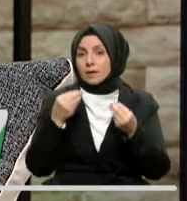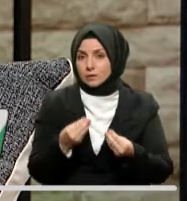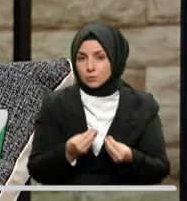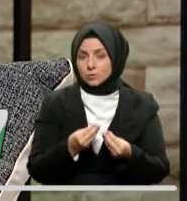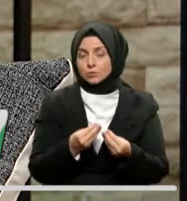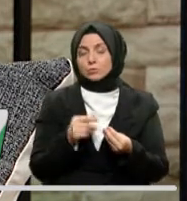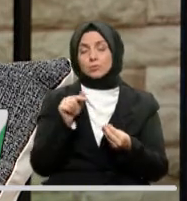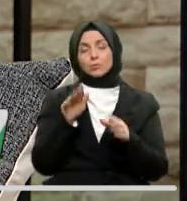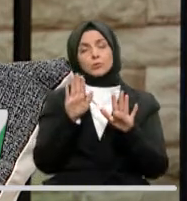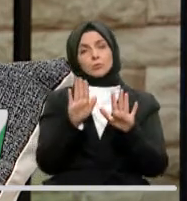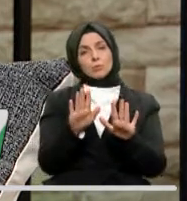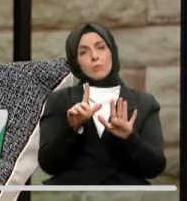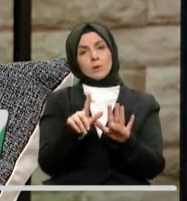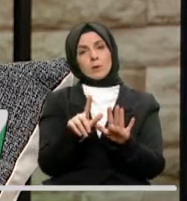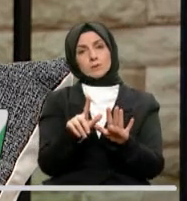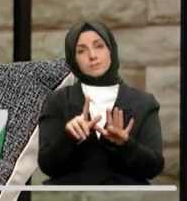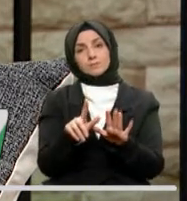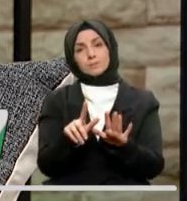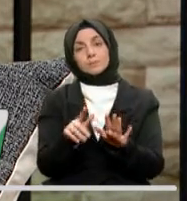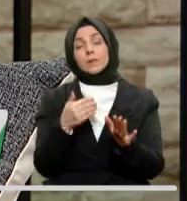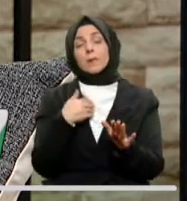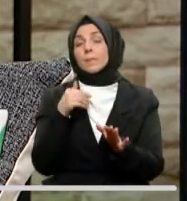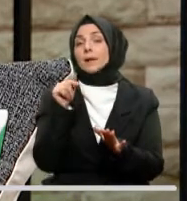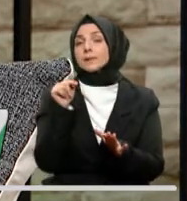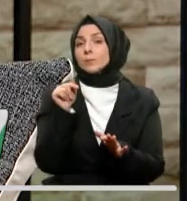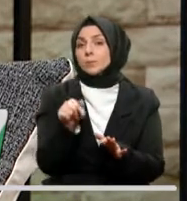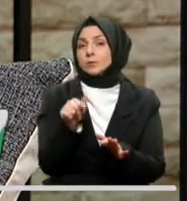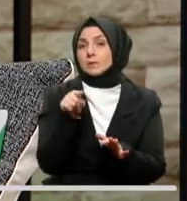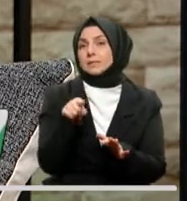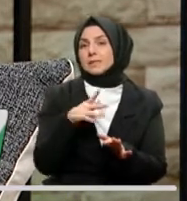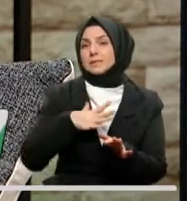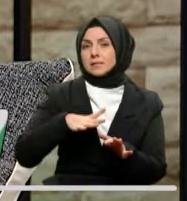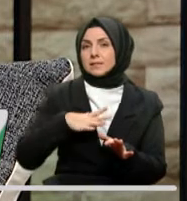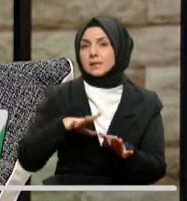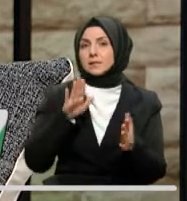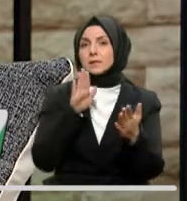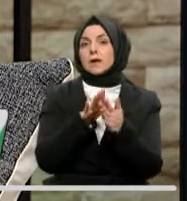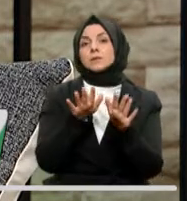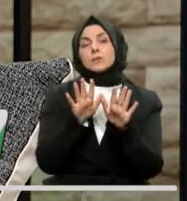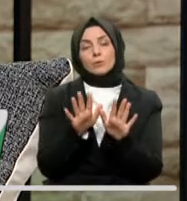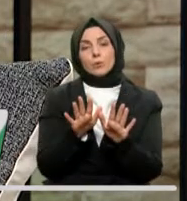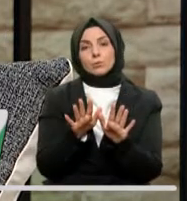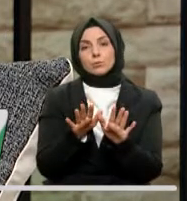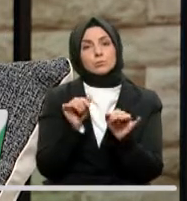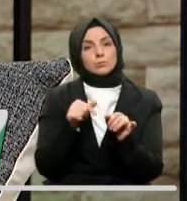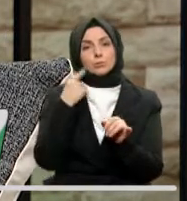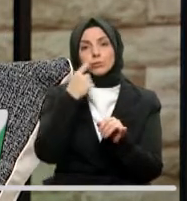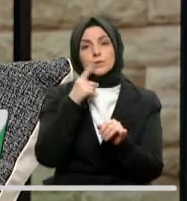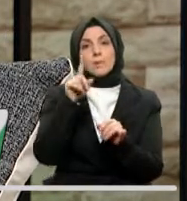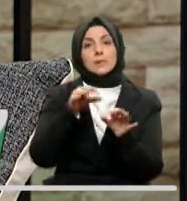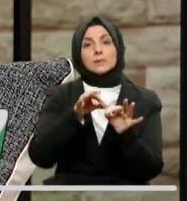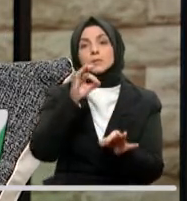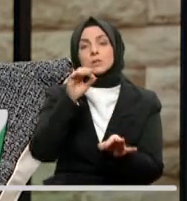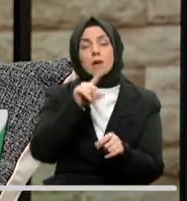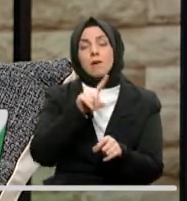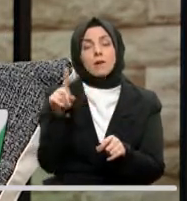Durman gereken nokta basın orada dur ben bu noktada Senin o isteğini ihtiyacını karşılıyorum demek o yüzden bir kişi hayır'